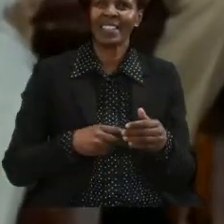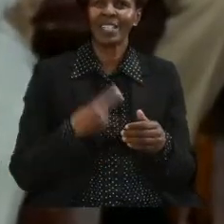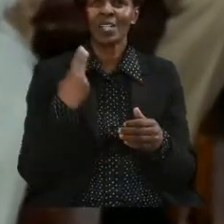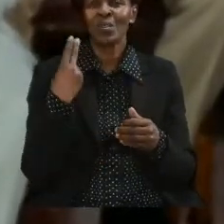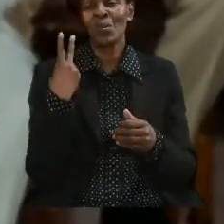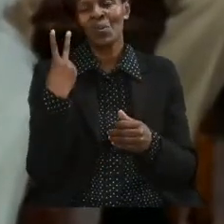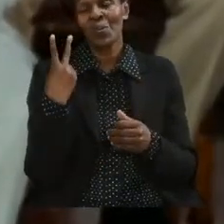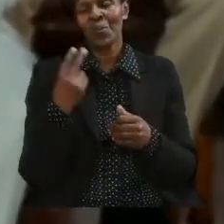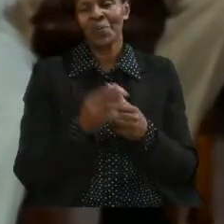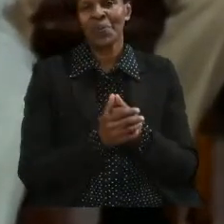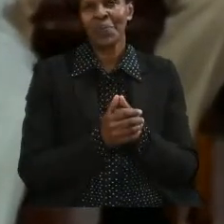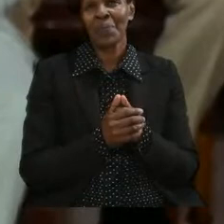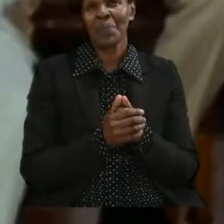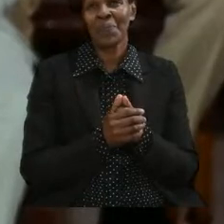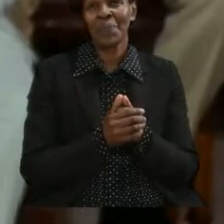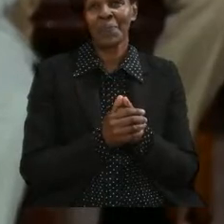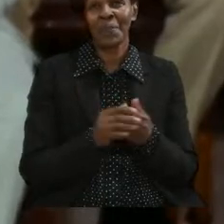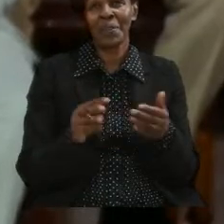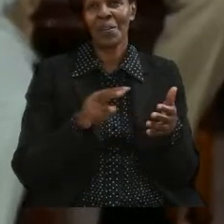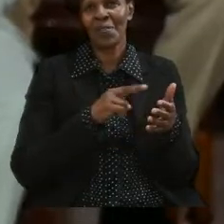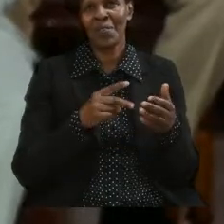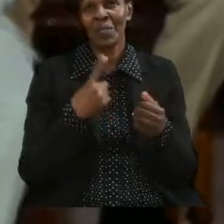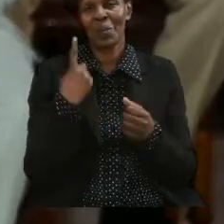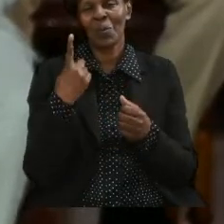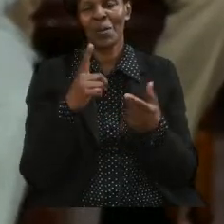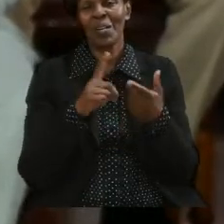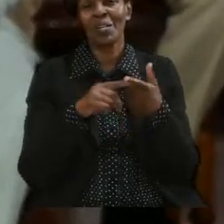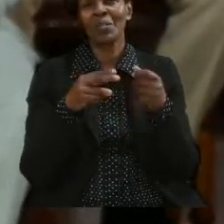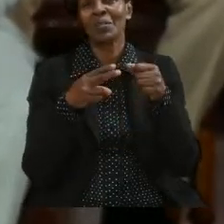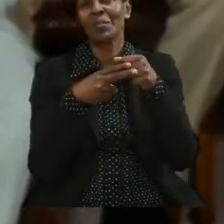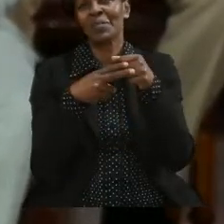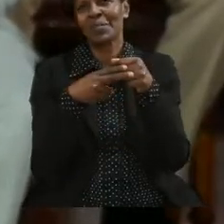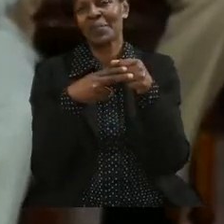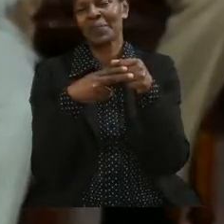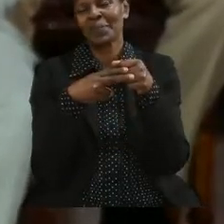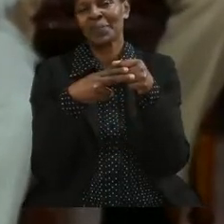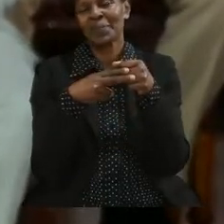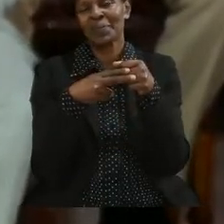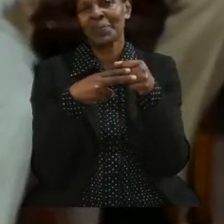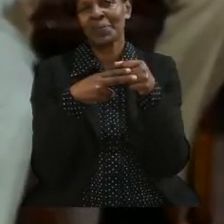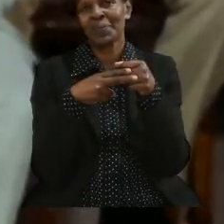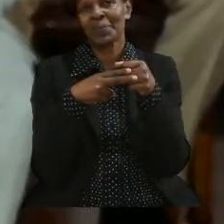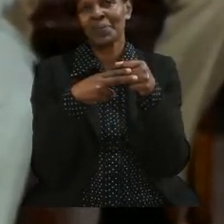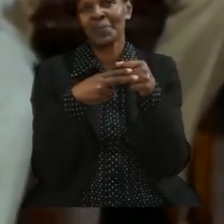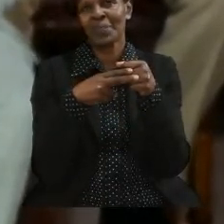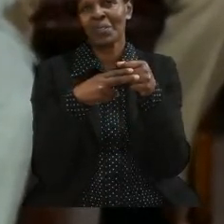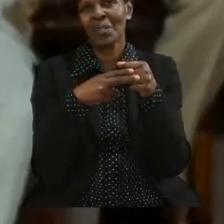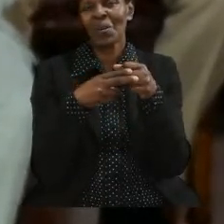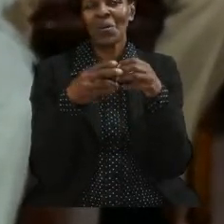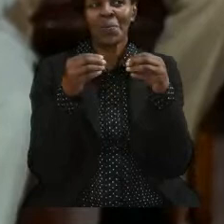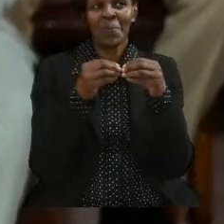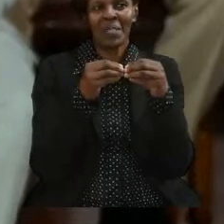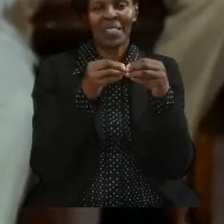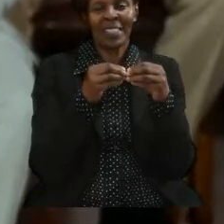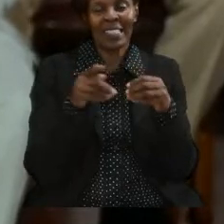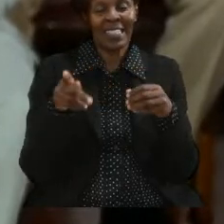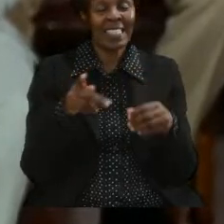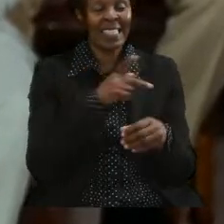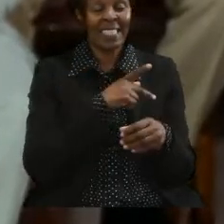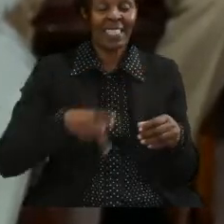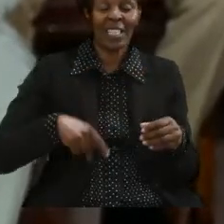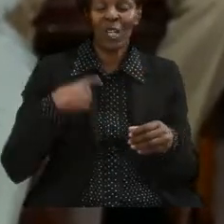igiri kamorika imwe nginya mugwanja turacamania na muthamaki Josiah